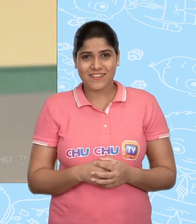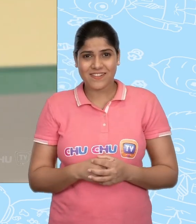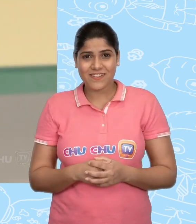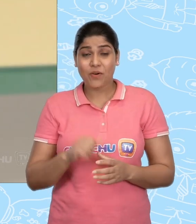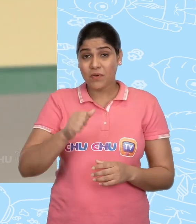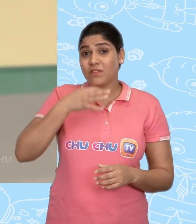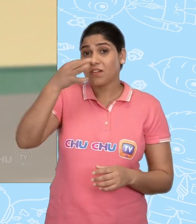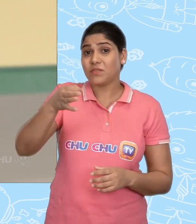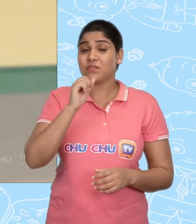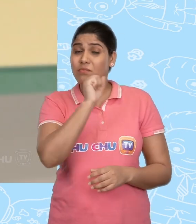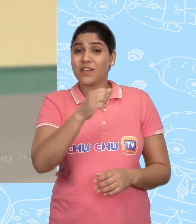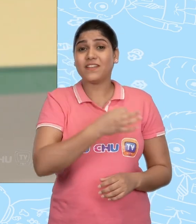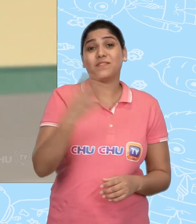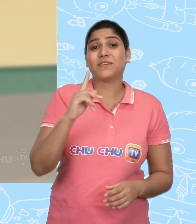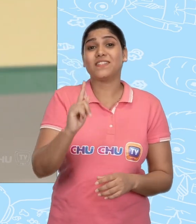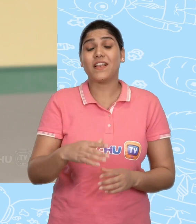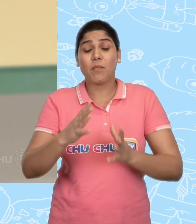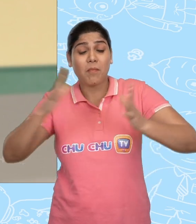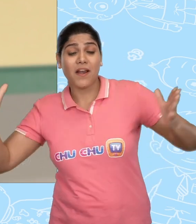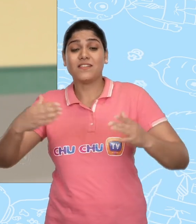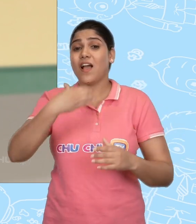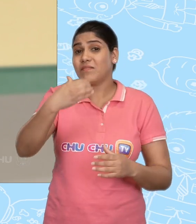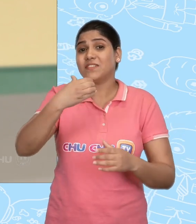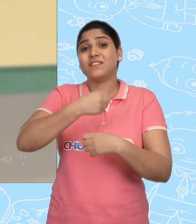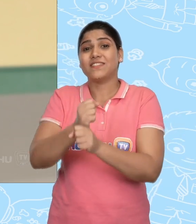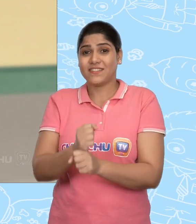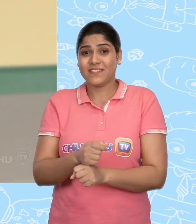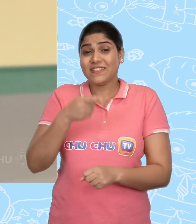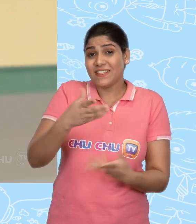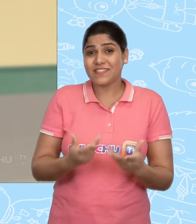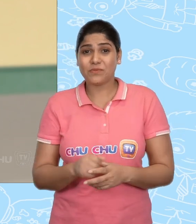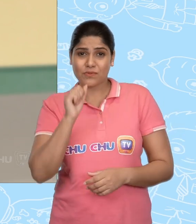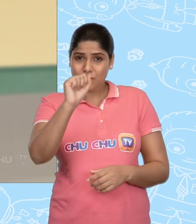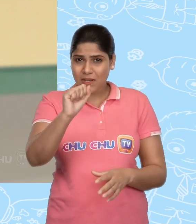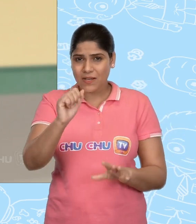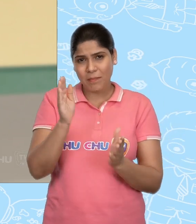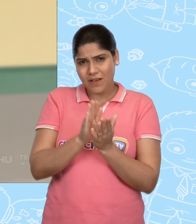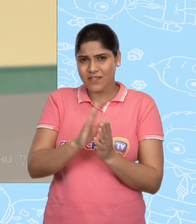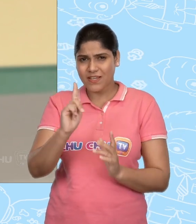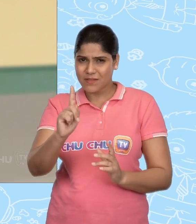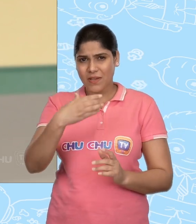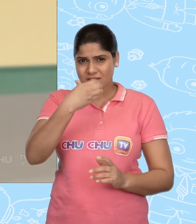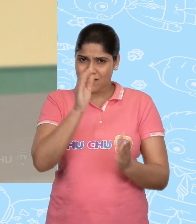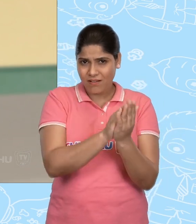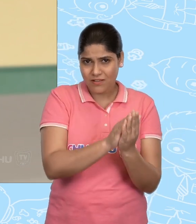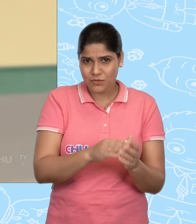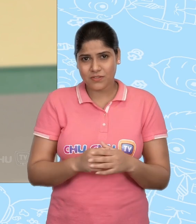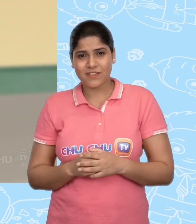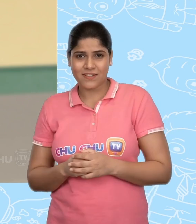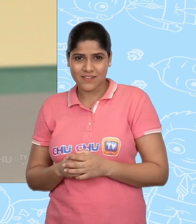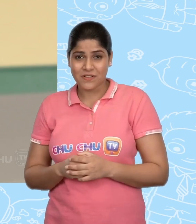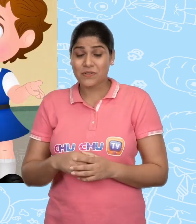उन्हें कहूंगी कि तुम्हारे लिए खास तौर पर एक बड़ा सा पिज्जा बनाएं। इस तरह से तुम्हारे पास अपने लिए पूरा एक